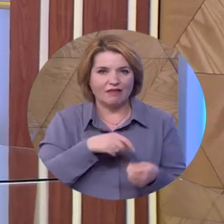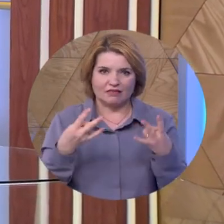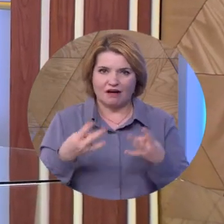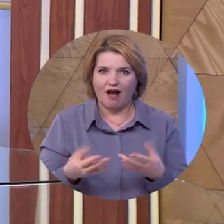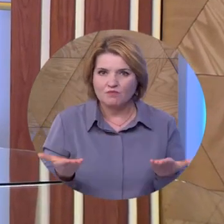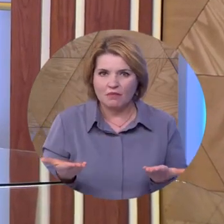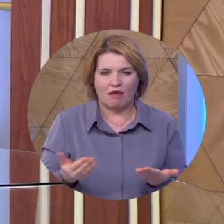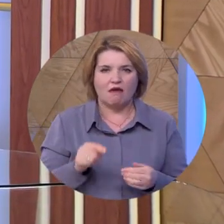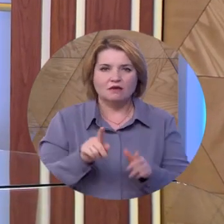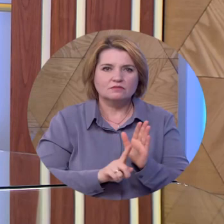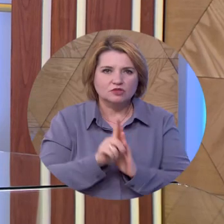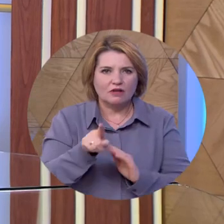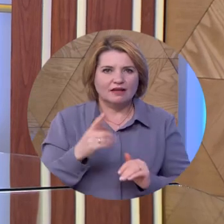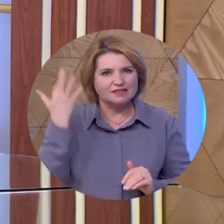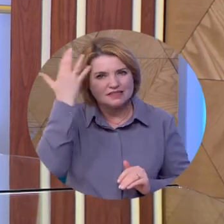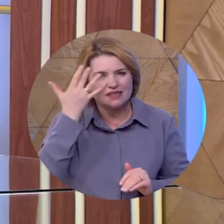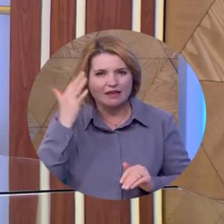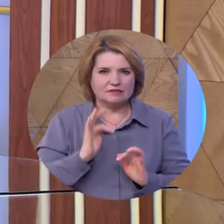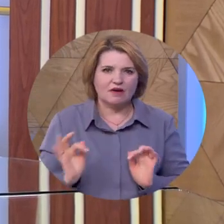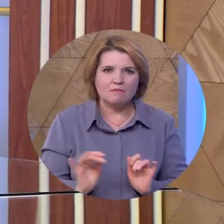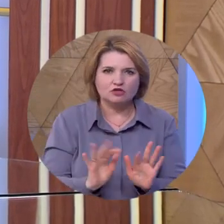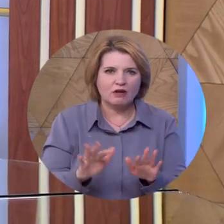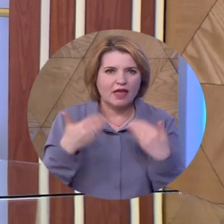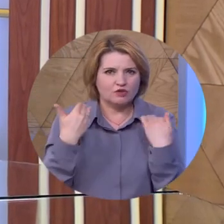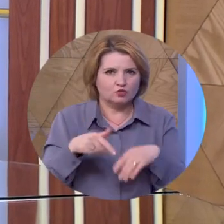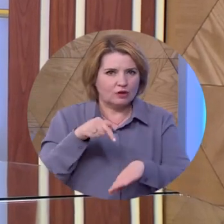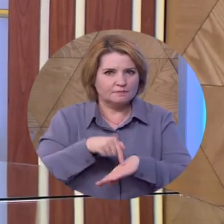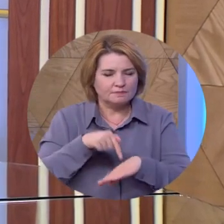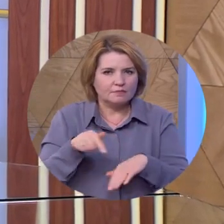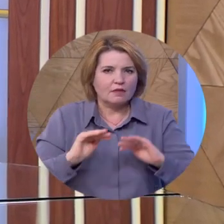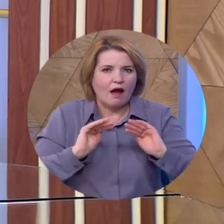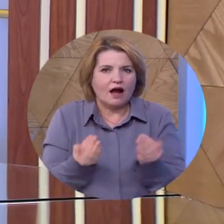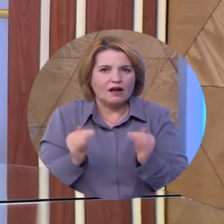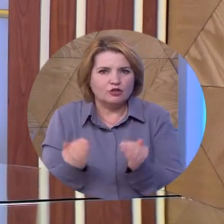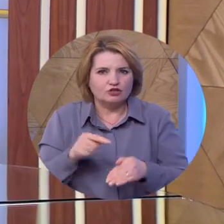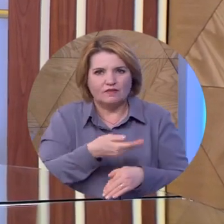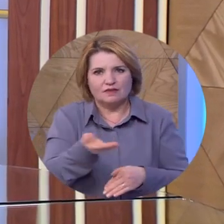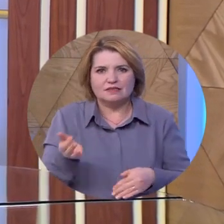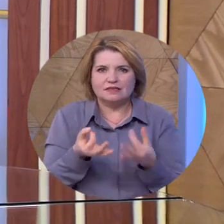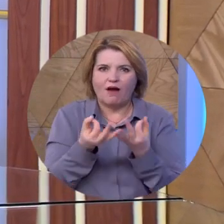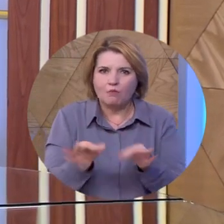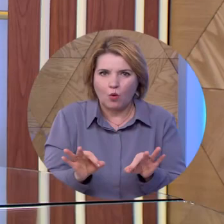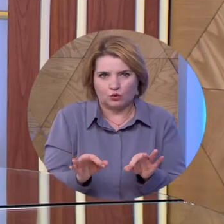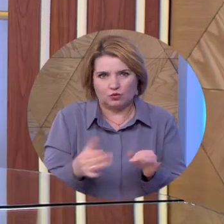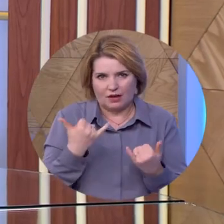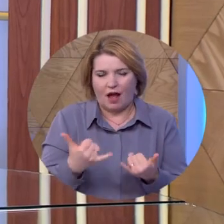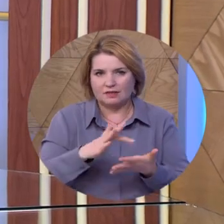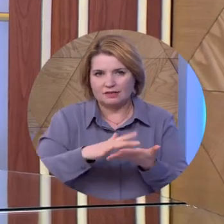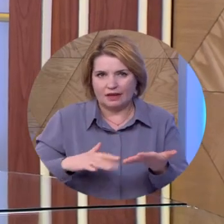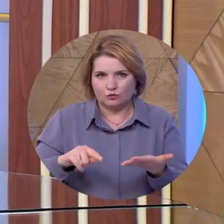жертвы, ее действия, мышление, чувства, эмоции, а также пытается ограничить ее свободу для последующих манипуляций.